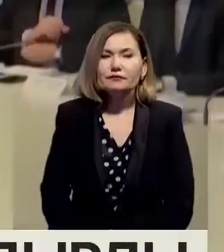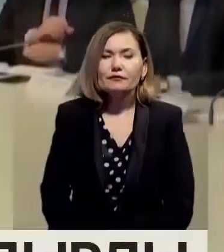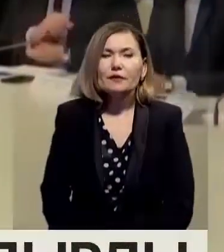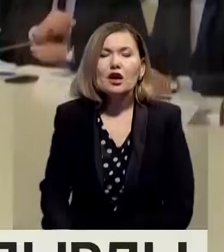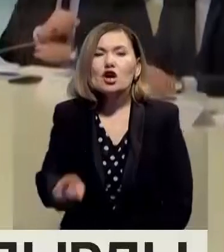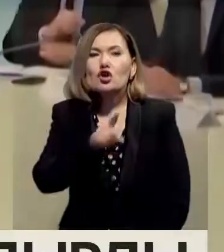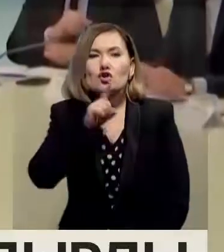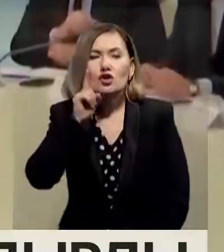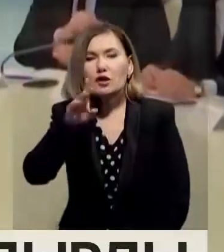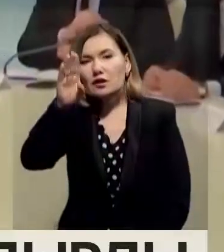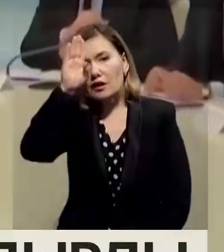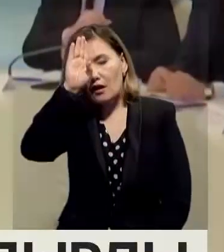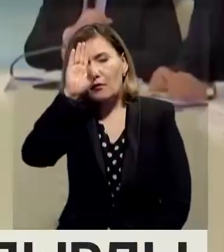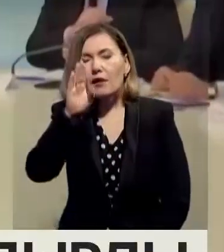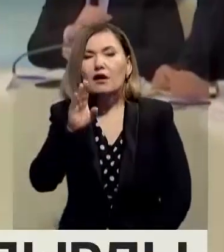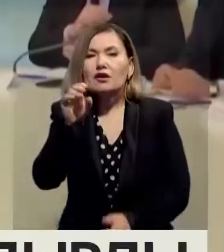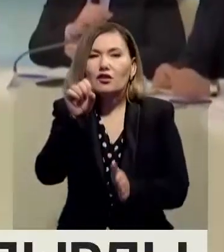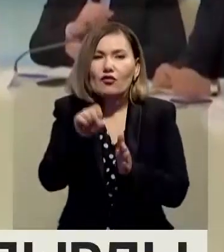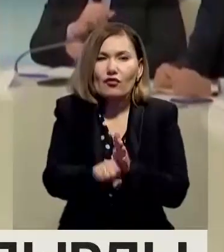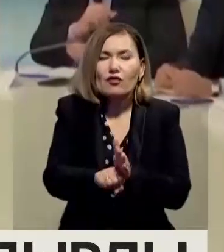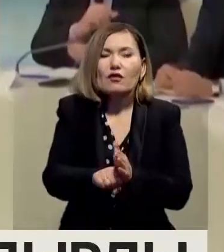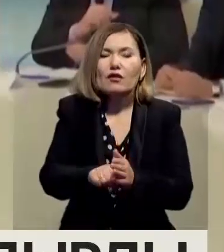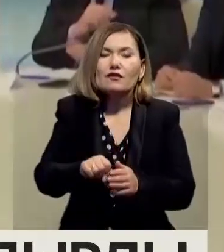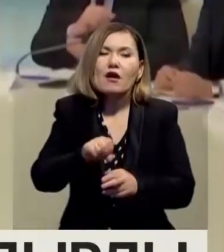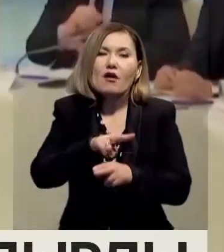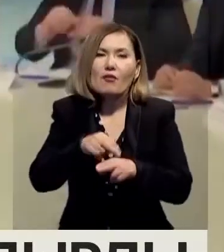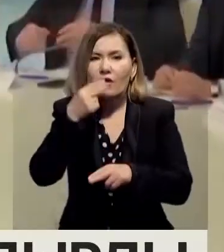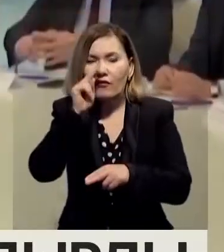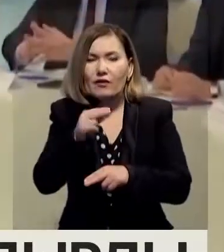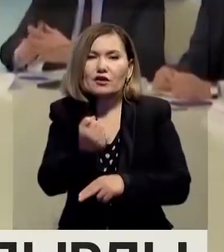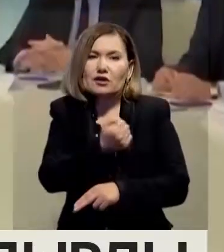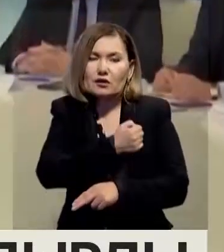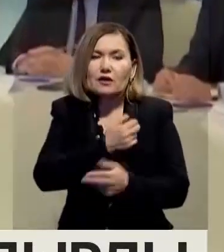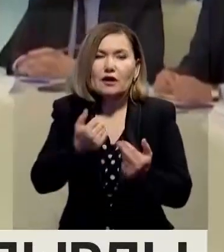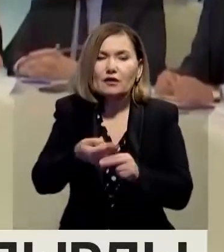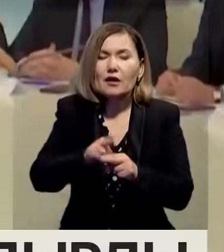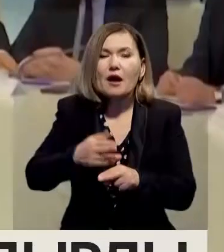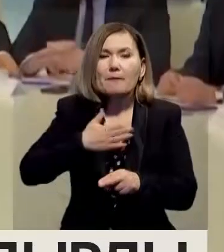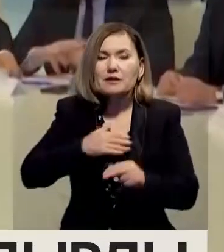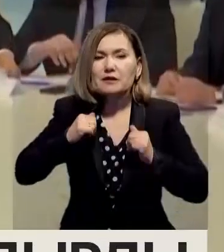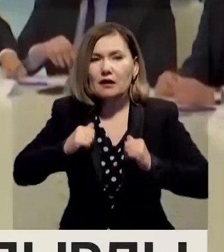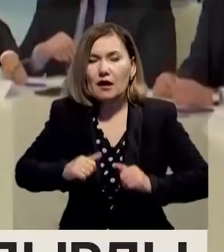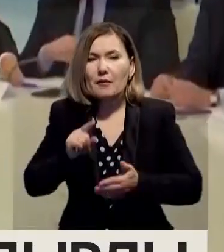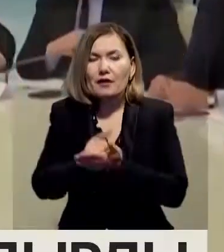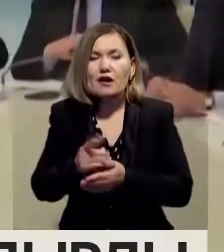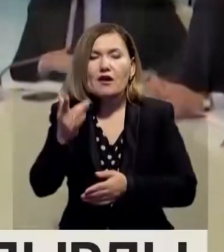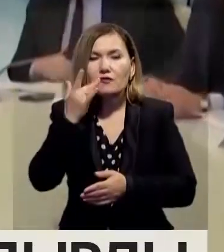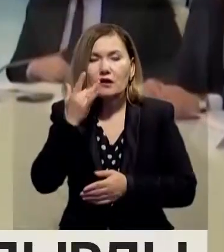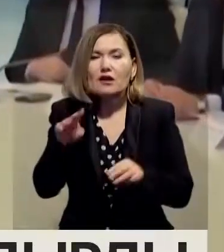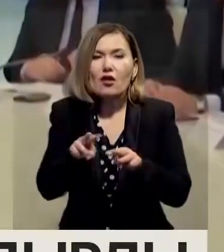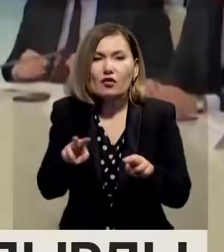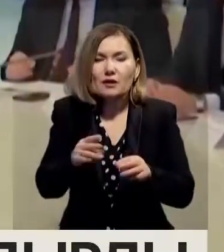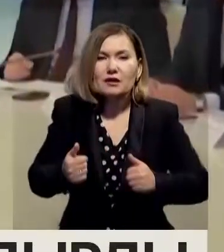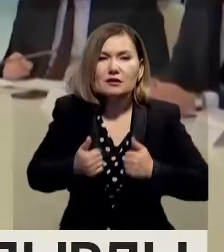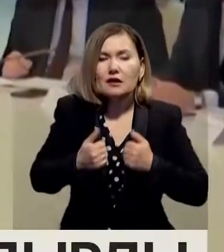Жас жігіттің өлімі үлкен толқу тудырды. Енді бәрін сабырға жеңдіріп, тыныштық сақтайтын кез жетті. Үкімет үнемі осыған үндеп жатыр.